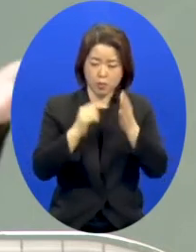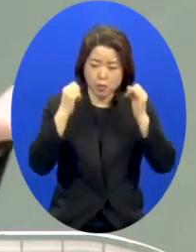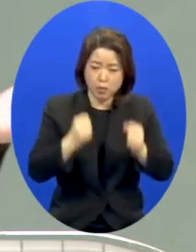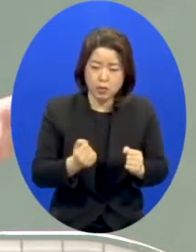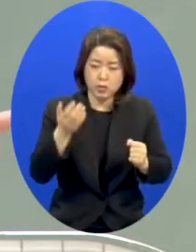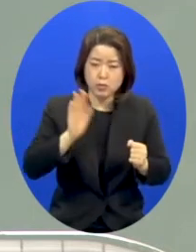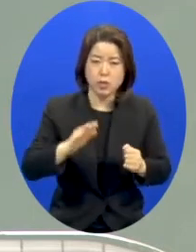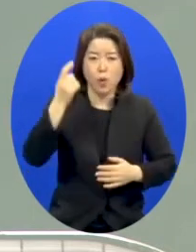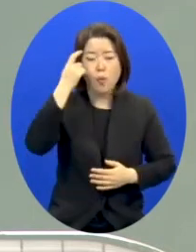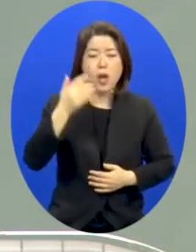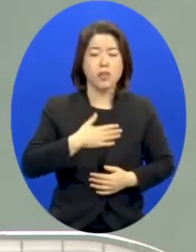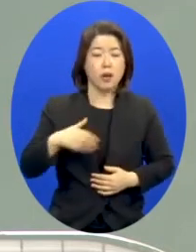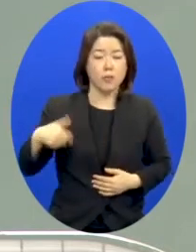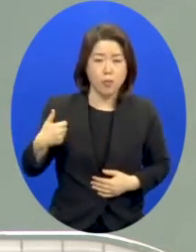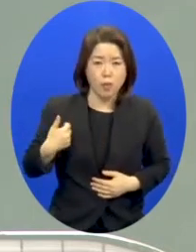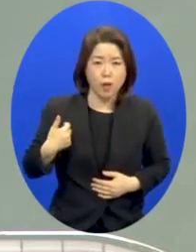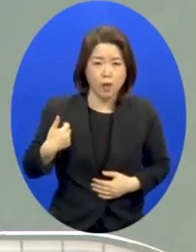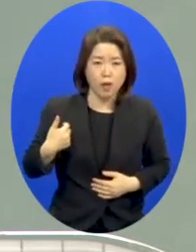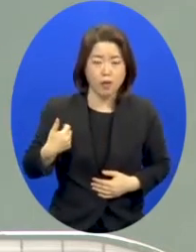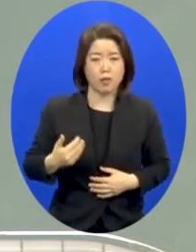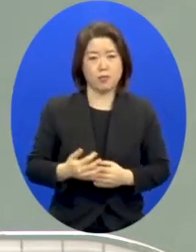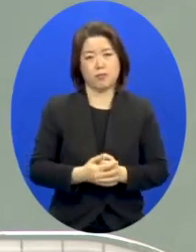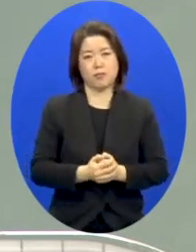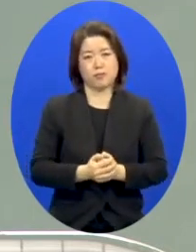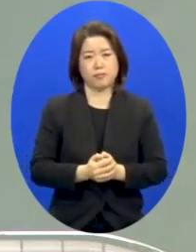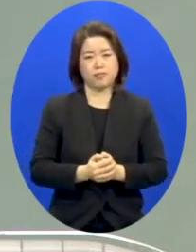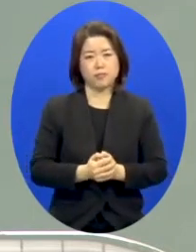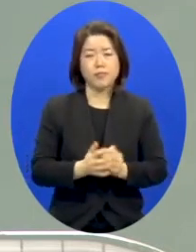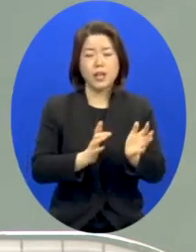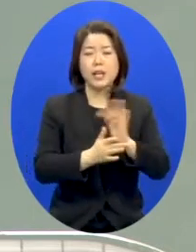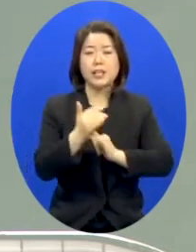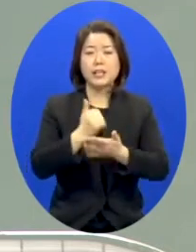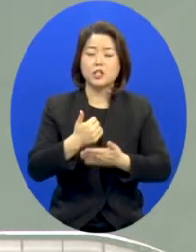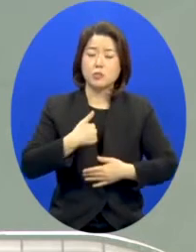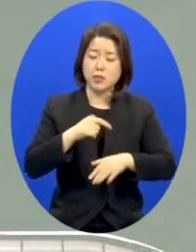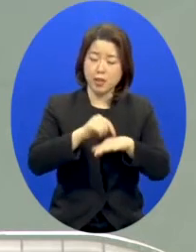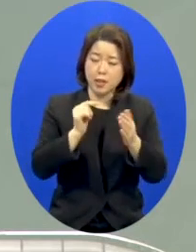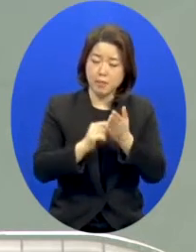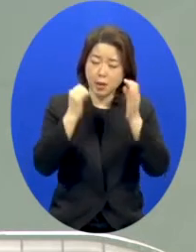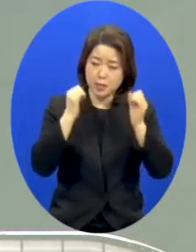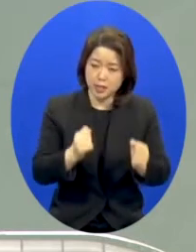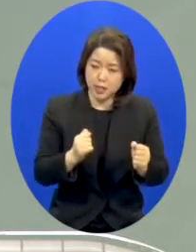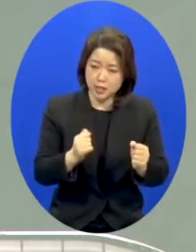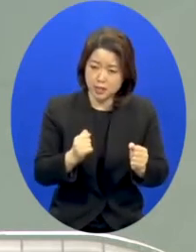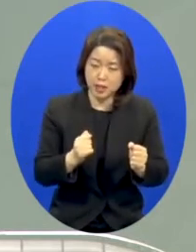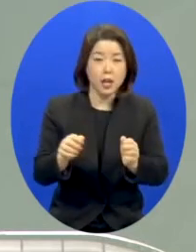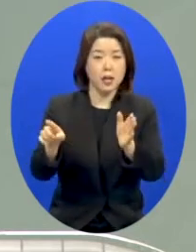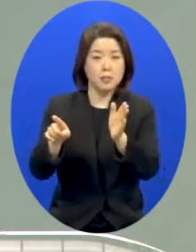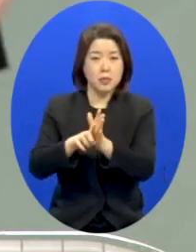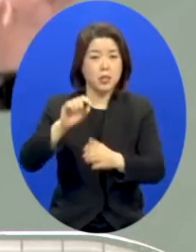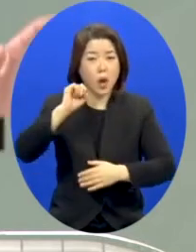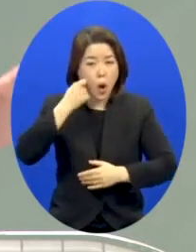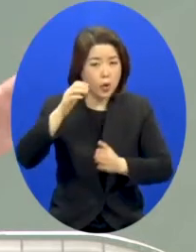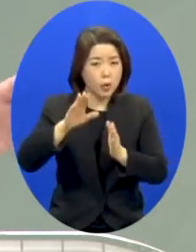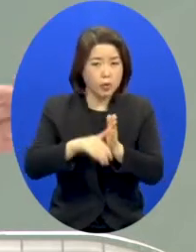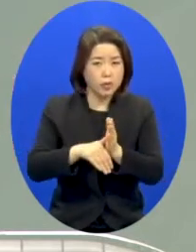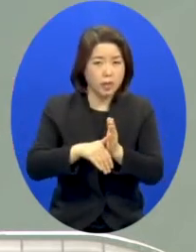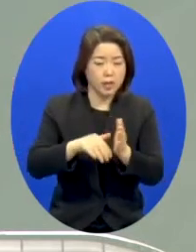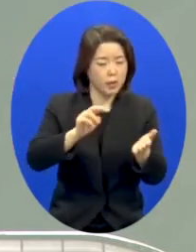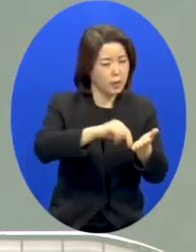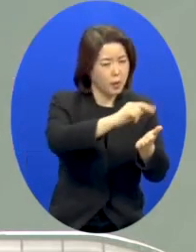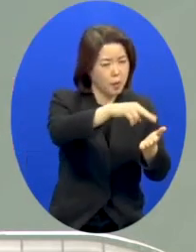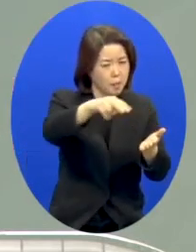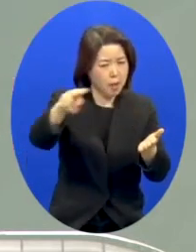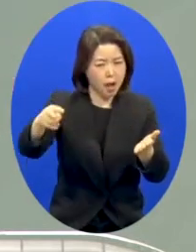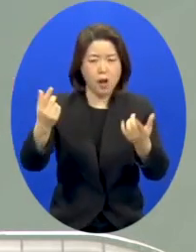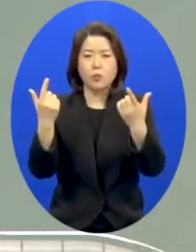어떻게 그걸 모를 수가 있겠네요 예수님이 제 마음에 개신교 믿어지지 않을 때는 저는 사실상 당황하며 살았던 것과